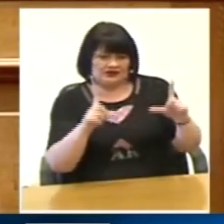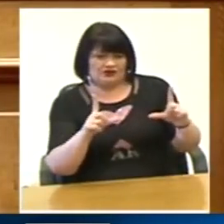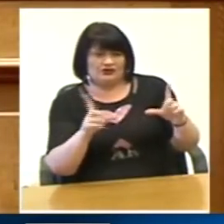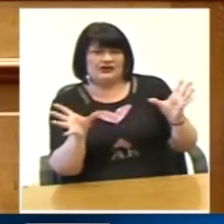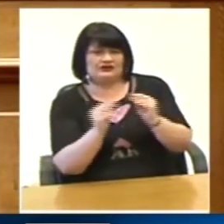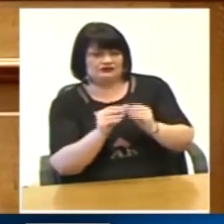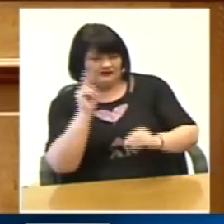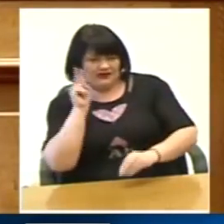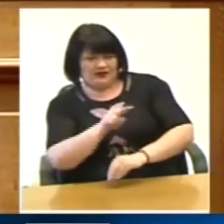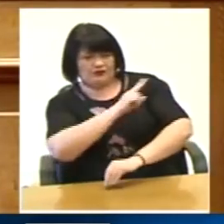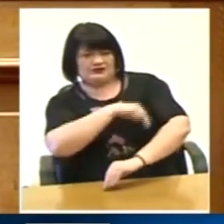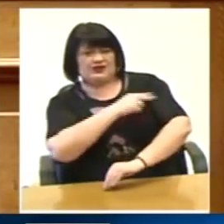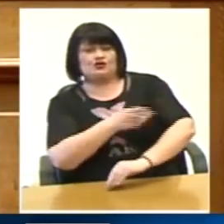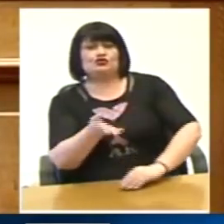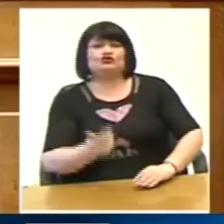νοσοκομεία,